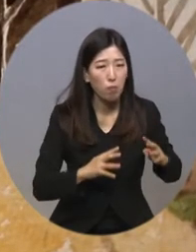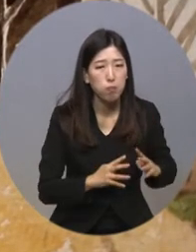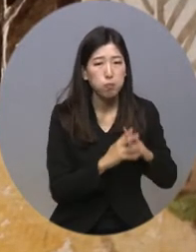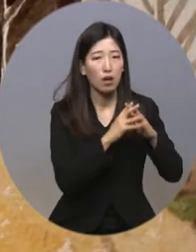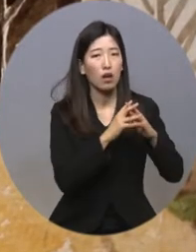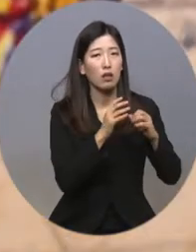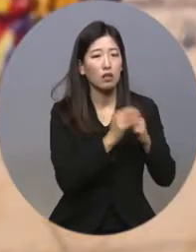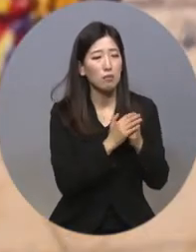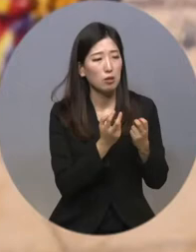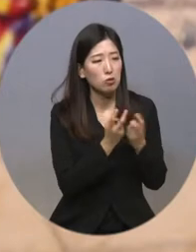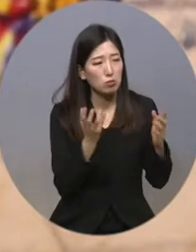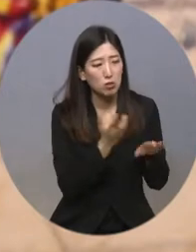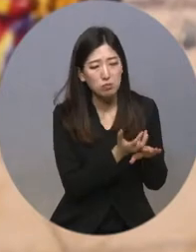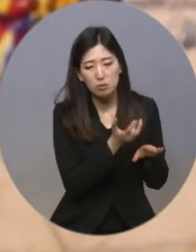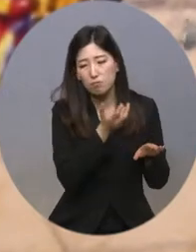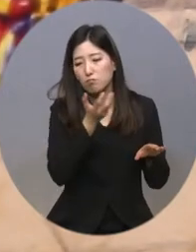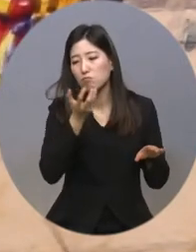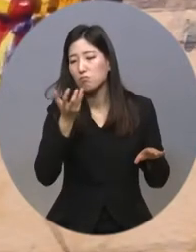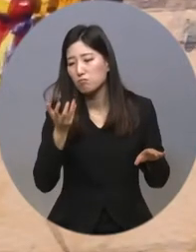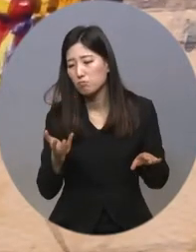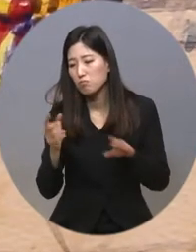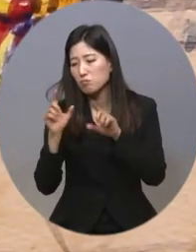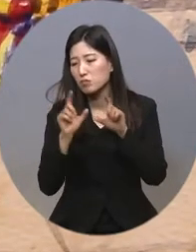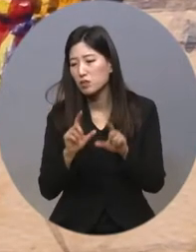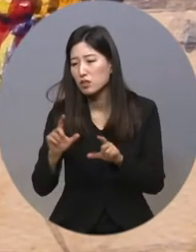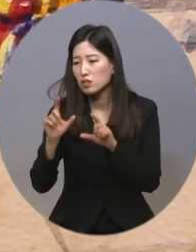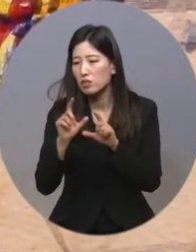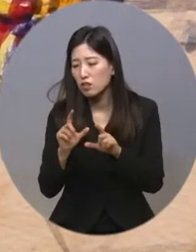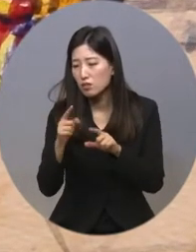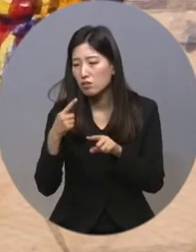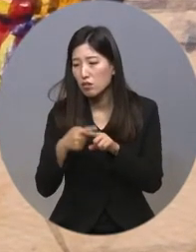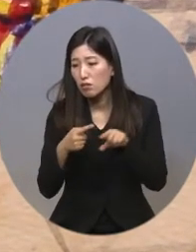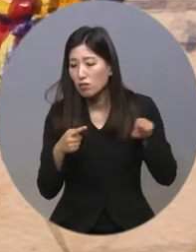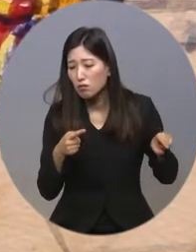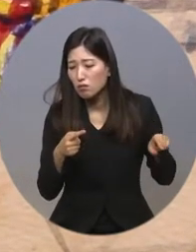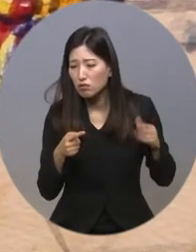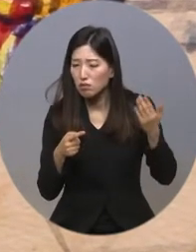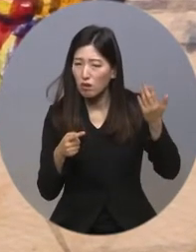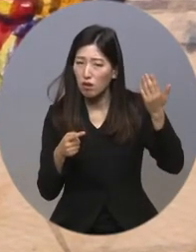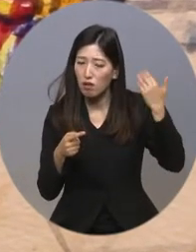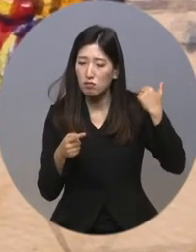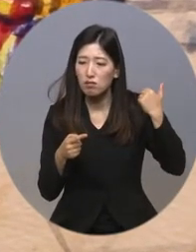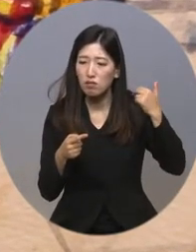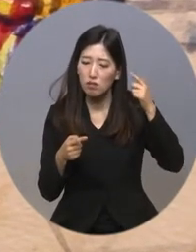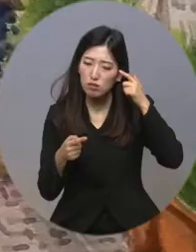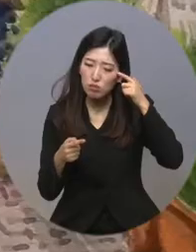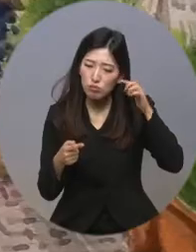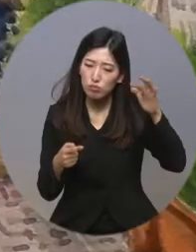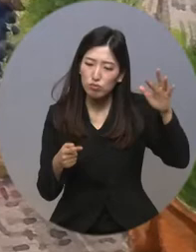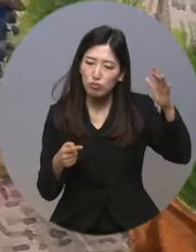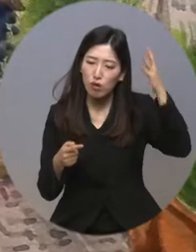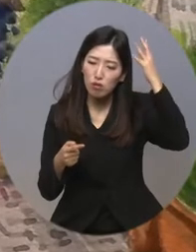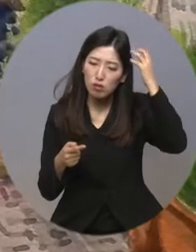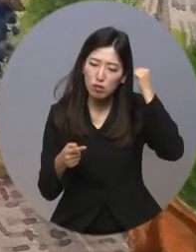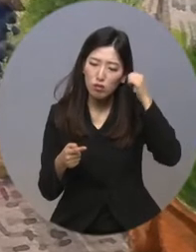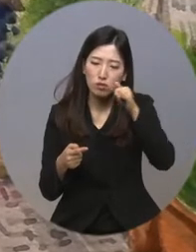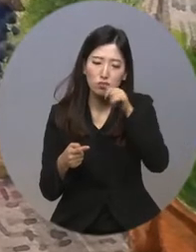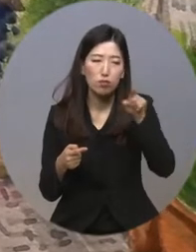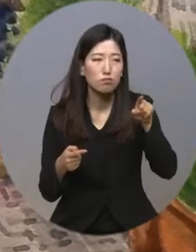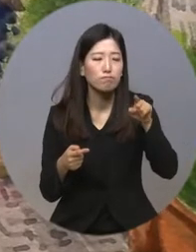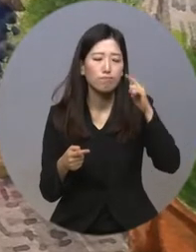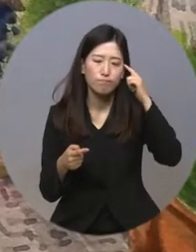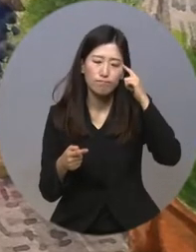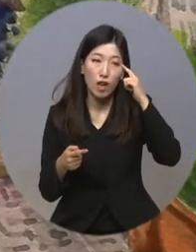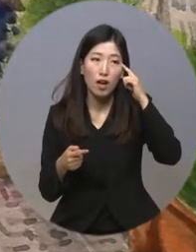작업을 이어가던 중 여루물 마을의 풍경과 골목길에서 마주했던 추억들을 새겨 아쉬운